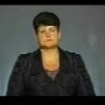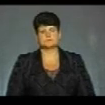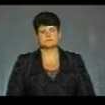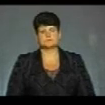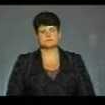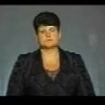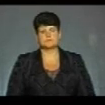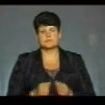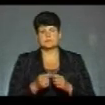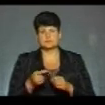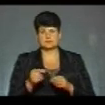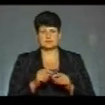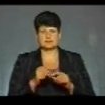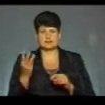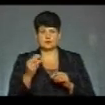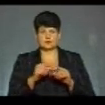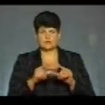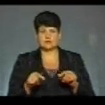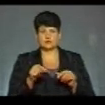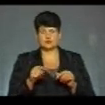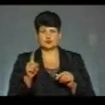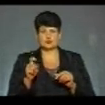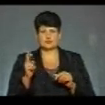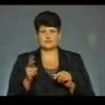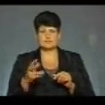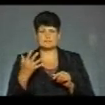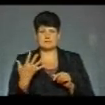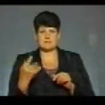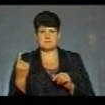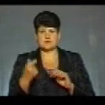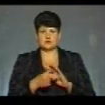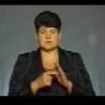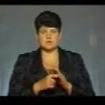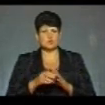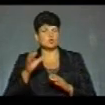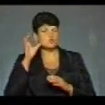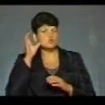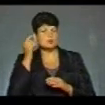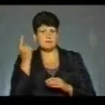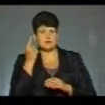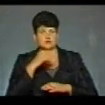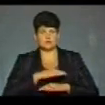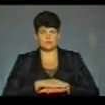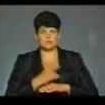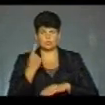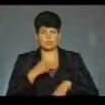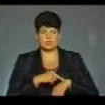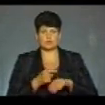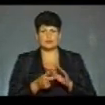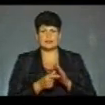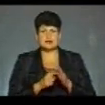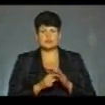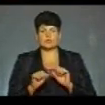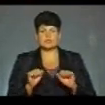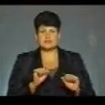Ми біля тернопільської третьої школи. У ці хвилини 125 першокласників слухають перший в житті урок. Годину класного керівника розпілила